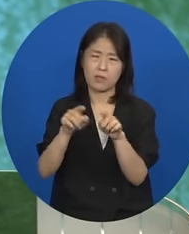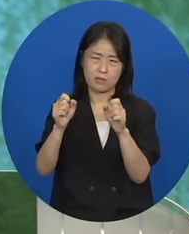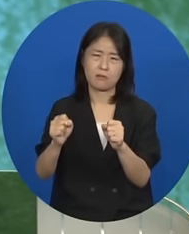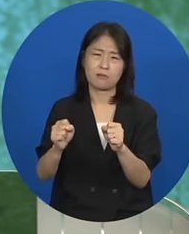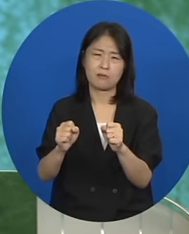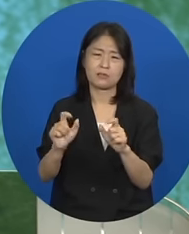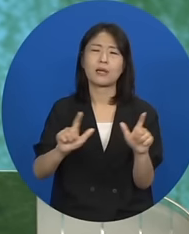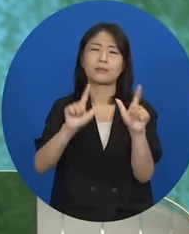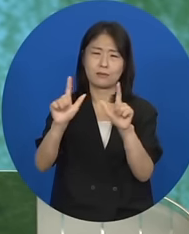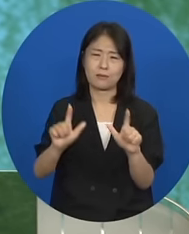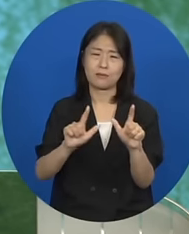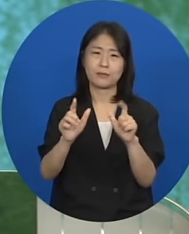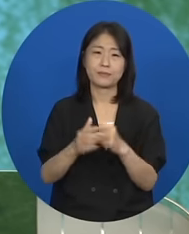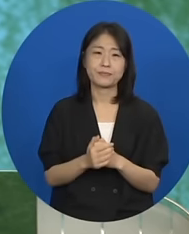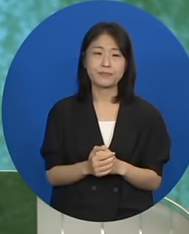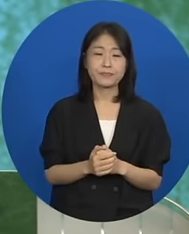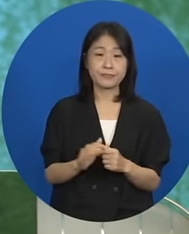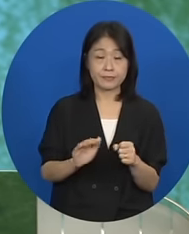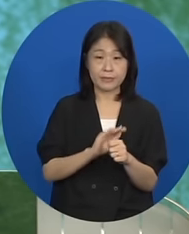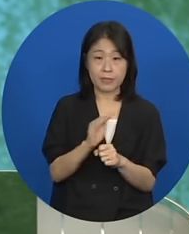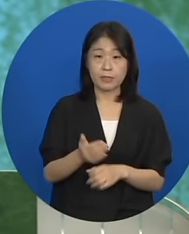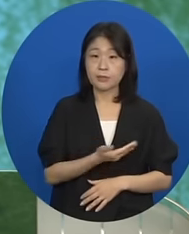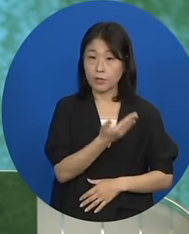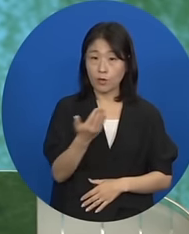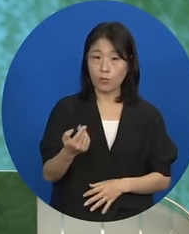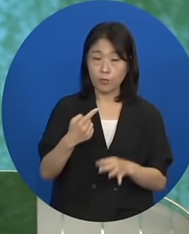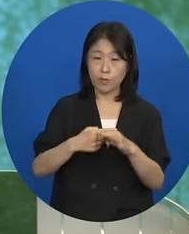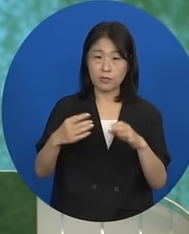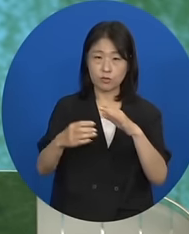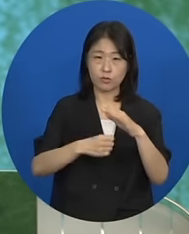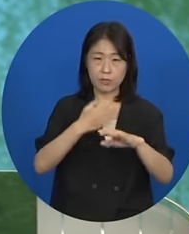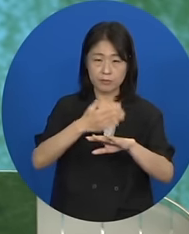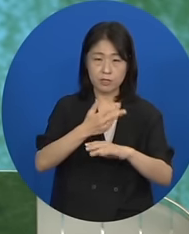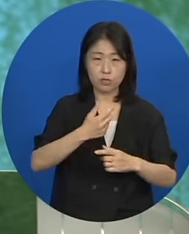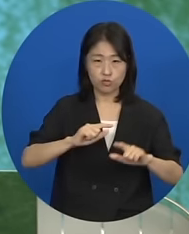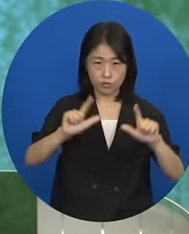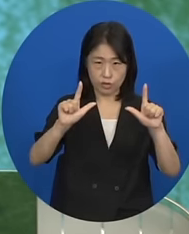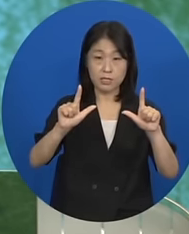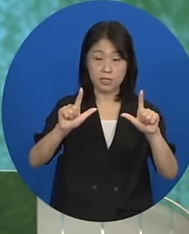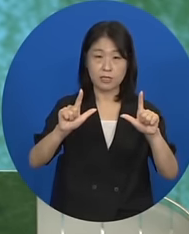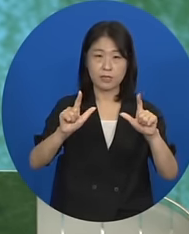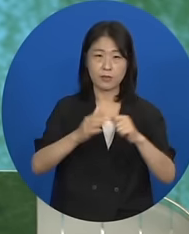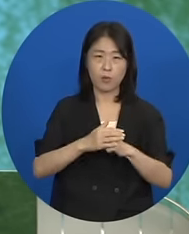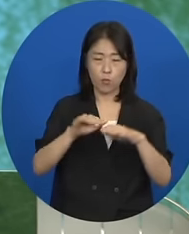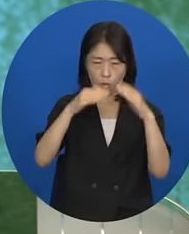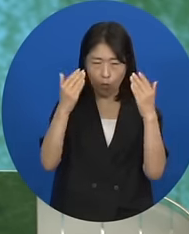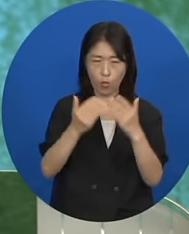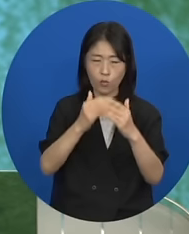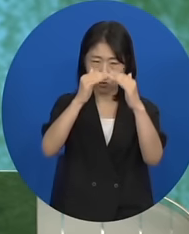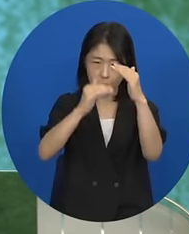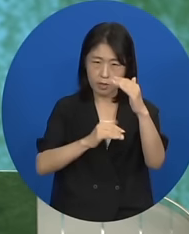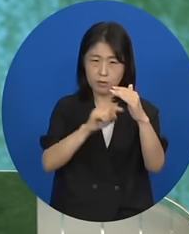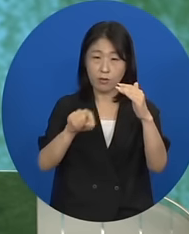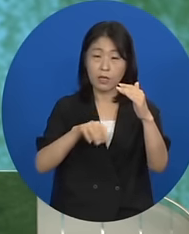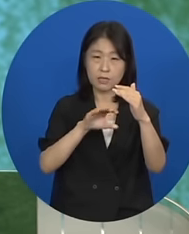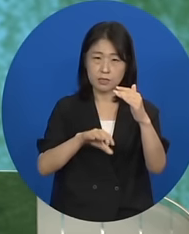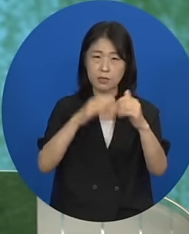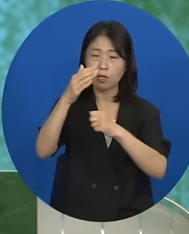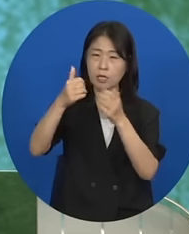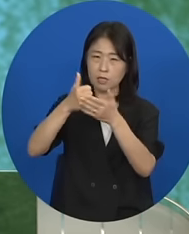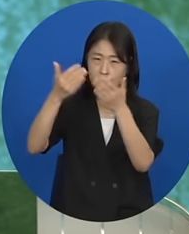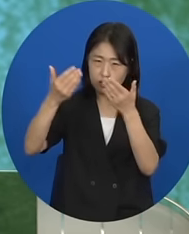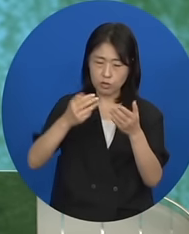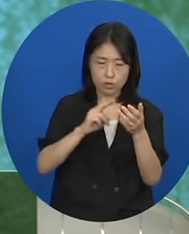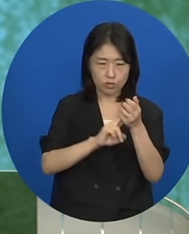것입니다 사랑하는 여러분 맥주 감사 주의를 맞 모든 과정 속에서 하나님이 숨겨준 은혜를 발견하고